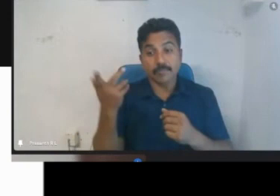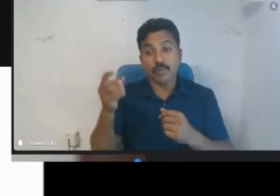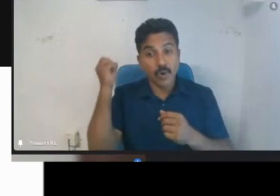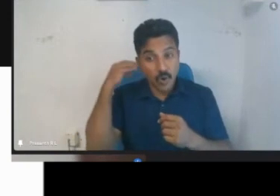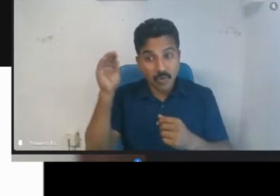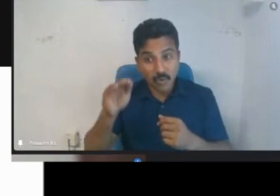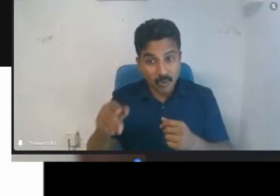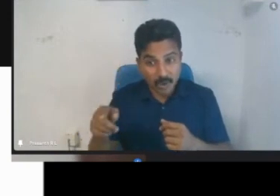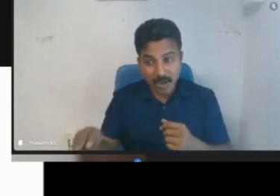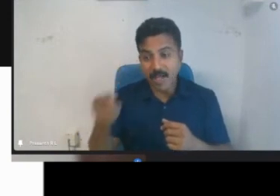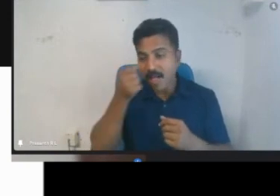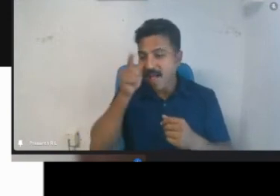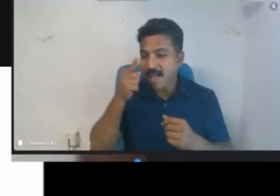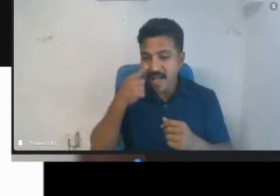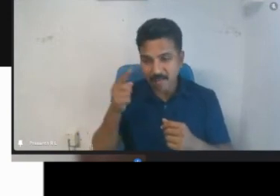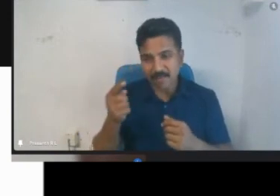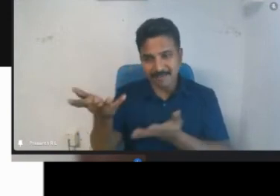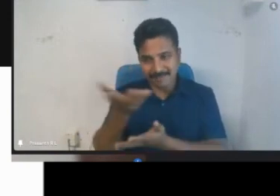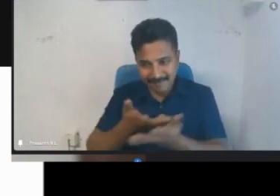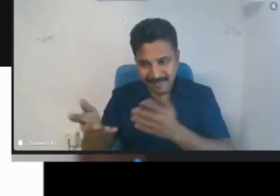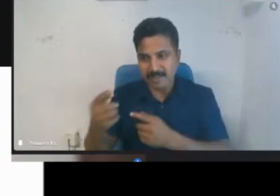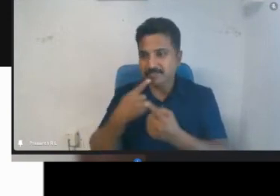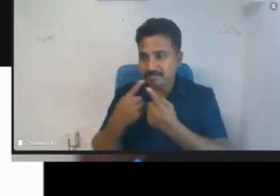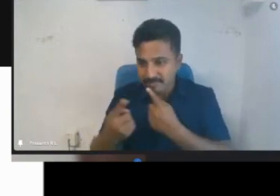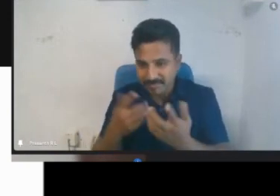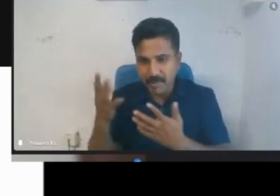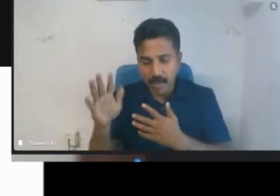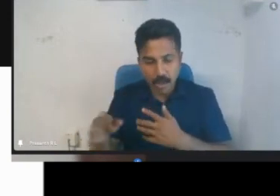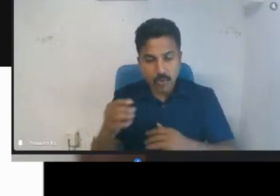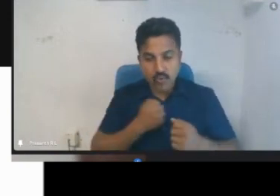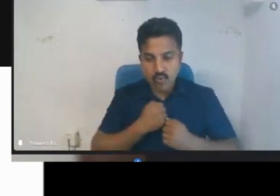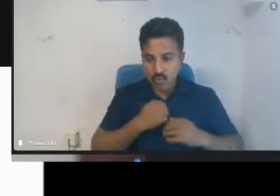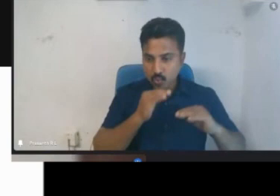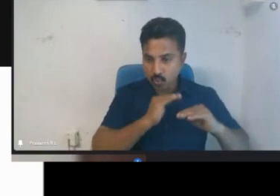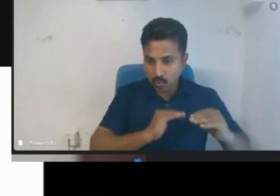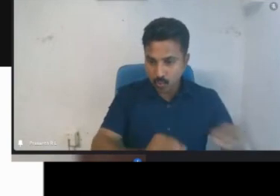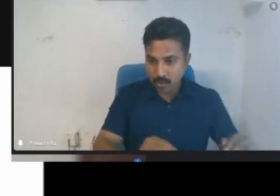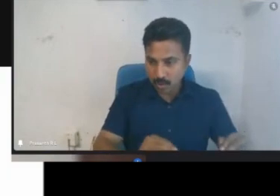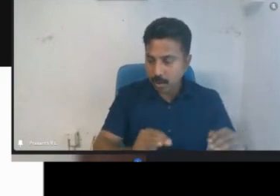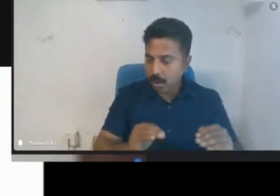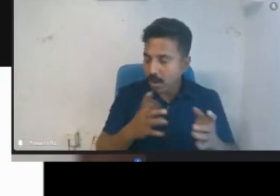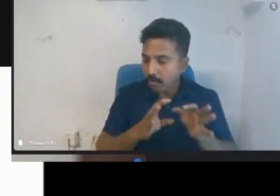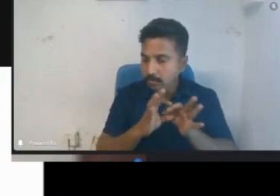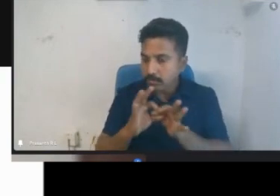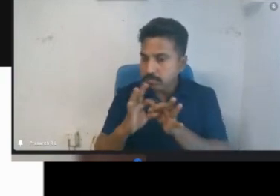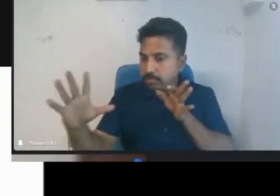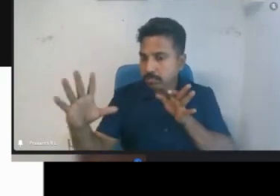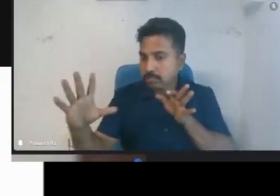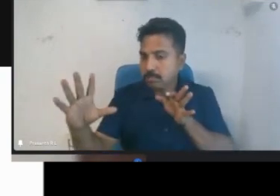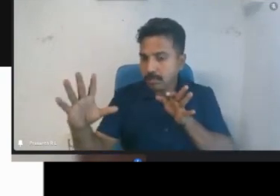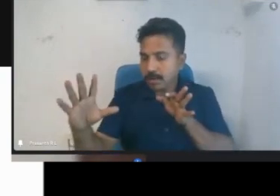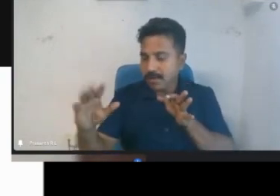കുട്ടികളുടെ അമ്മമാരും അച്ഛന്മാരുമായിട്ട് നിങ്ങൾ ഇടപെടുമ്പോൾ നിങ്ങളുടെ കുട്ടികളെ പറ്റി സംസാരിക്കുന്ന സമയത്ത് നിങ്ങൾ സ്വയം ഒരു അന്യനെ പോലെ നിങ്ങൾക്ക് തോന്നാൻ